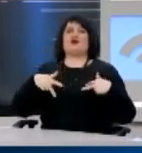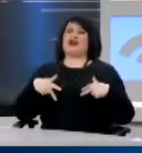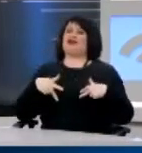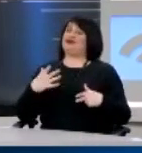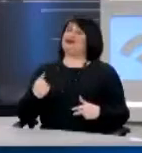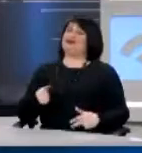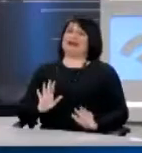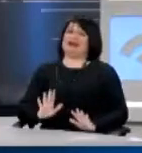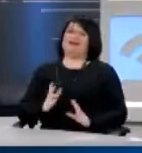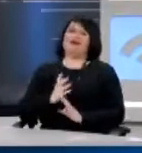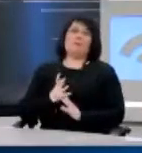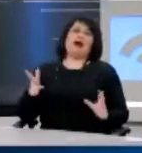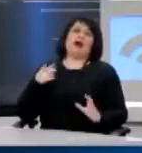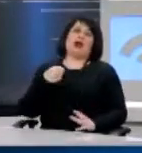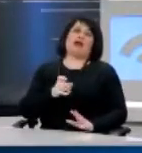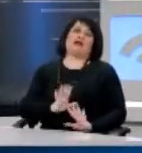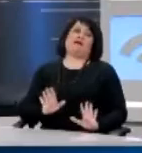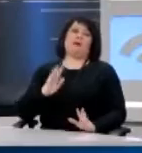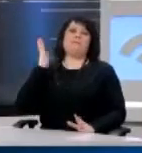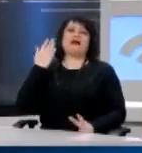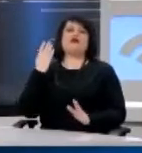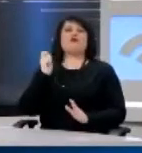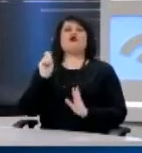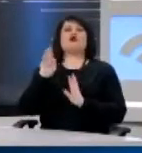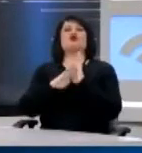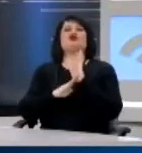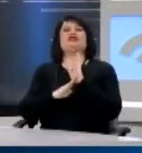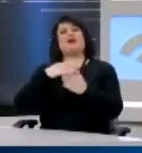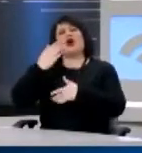που κυβέρνησε για χρόνια τη χώρα.